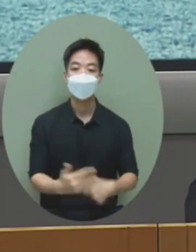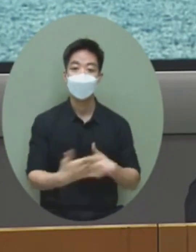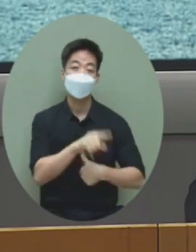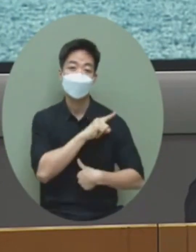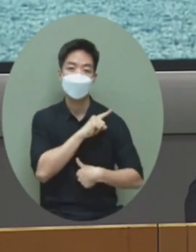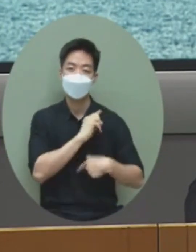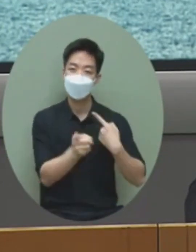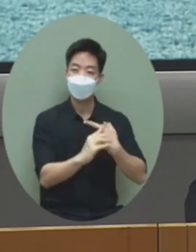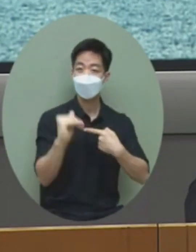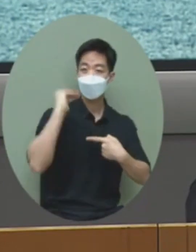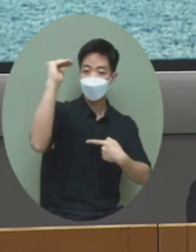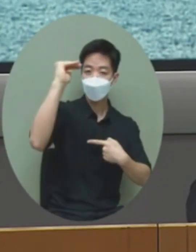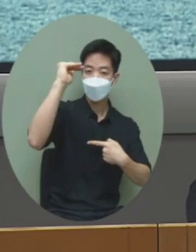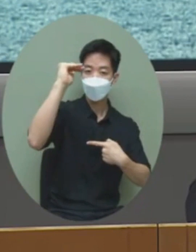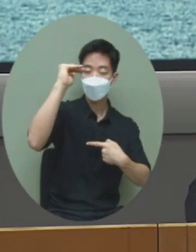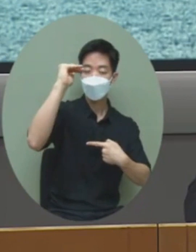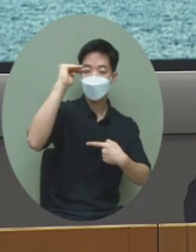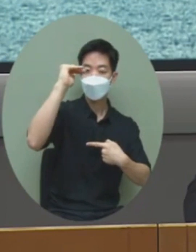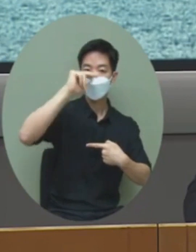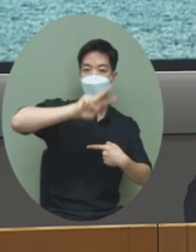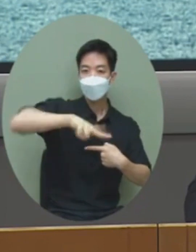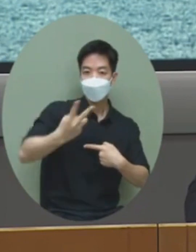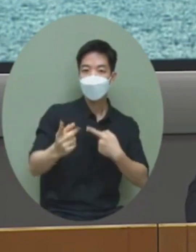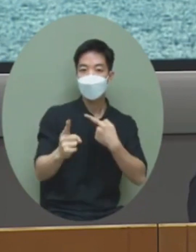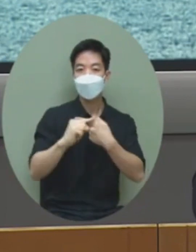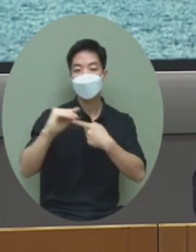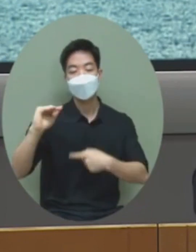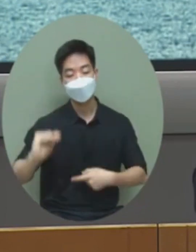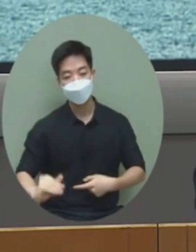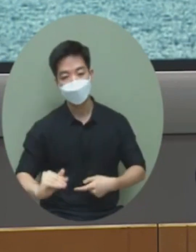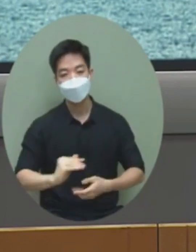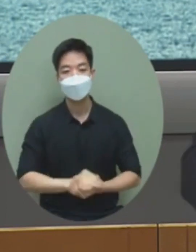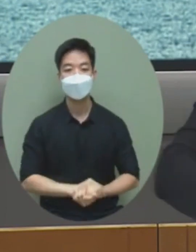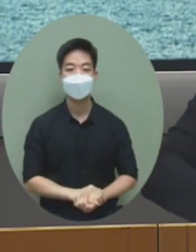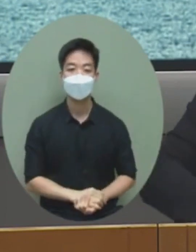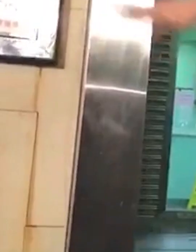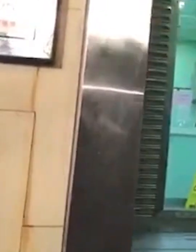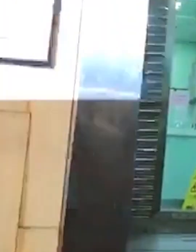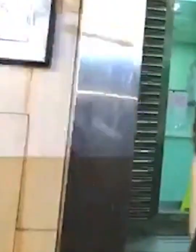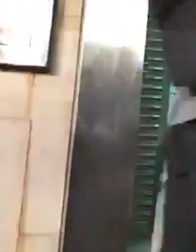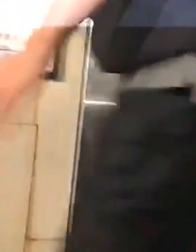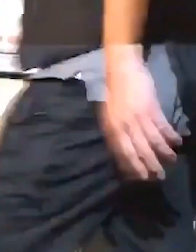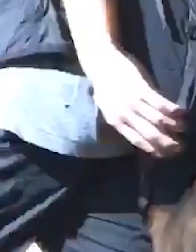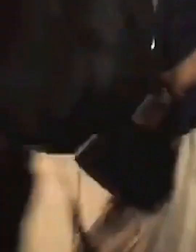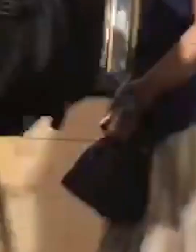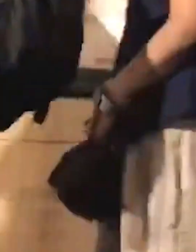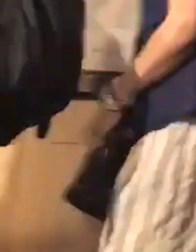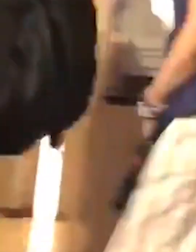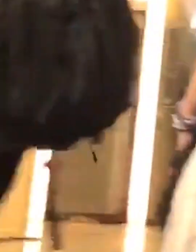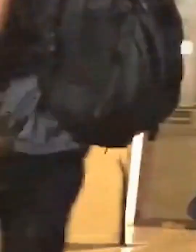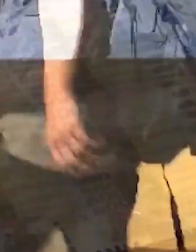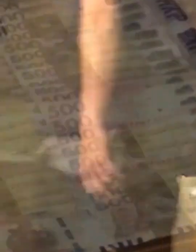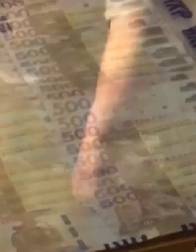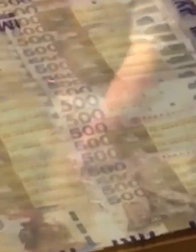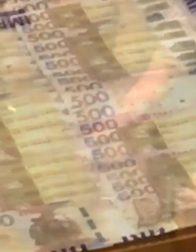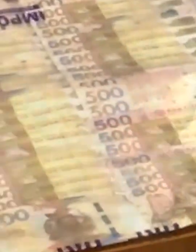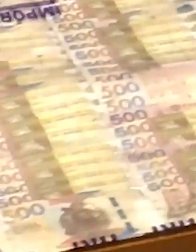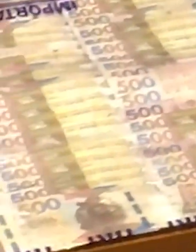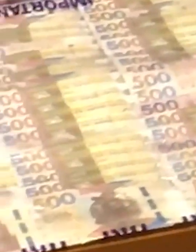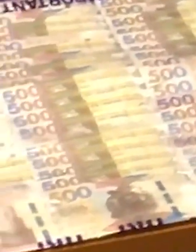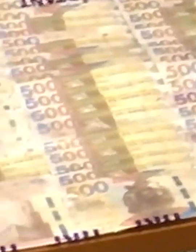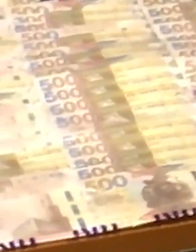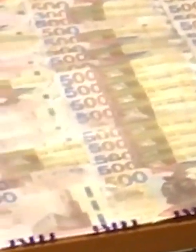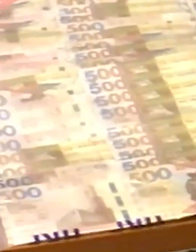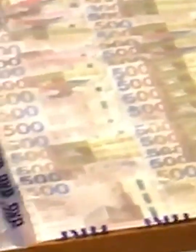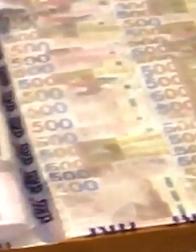险的病人呢变成一个低风险的市民。 被问到合理怀疑7名医生没有临床评估的理据，李夏